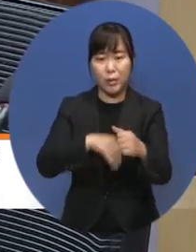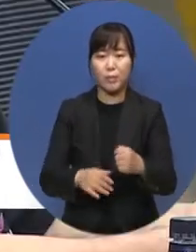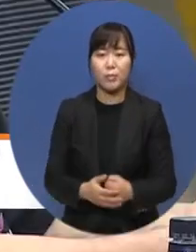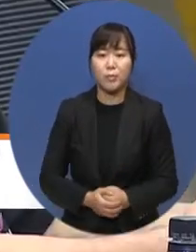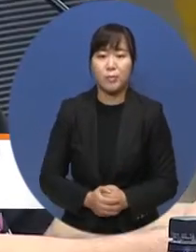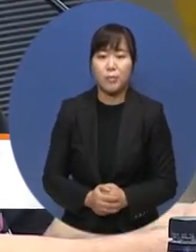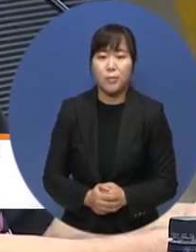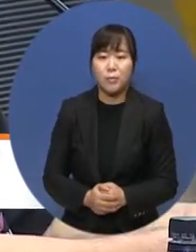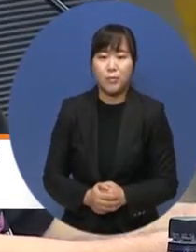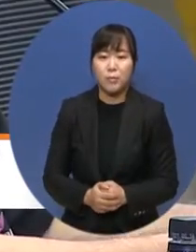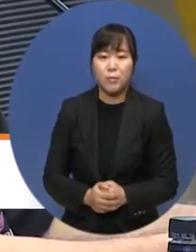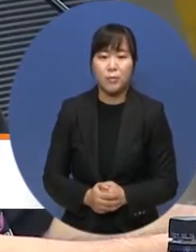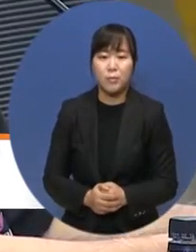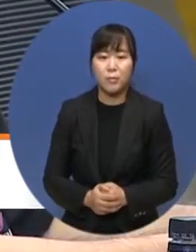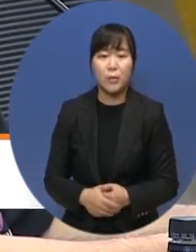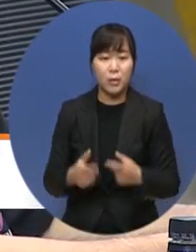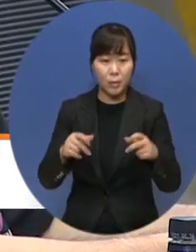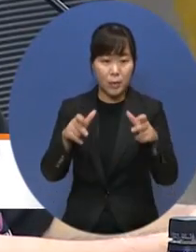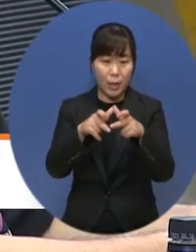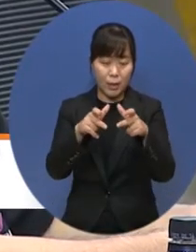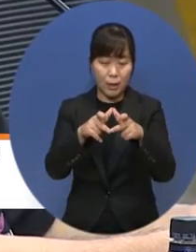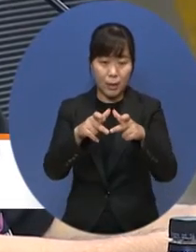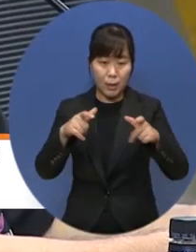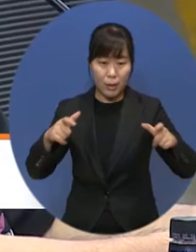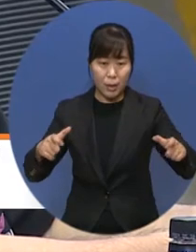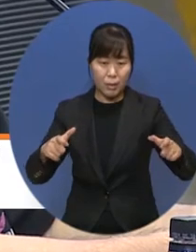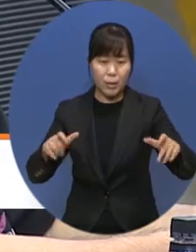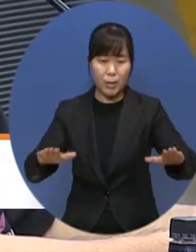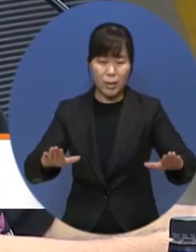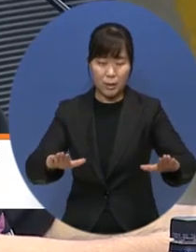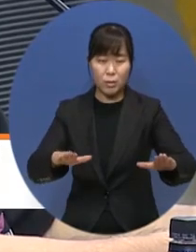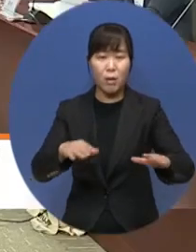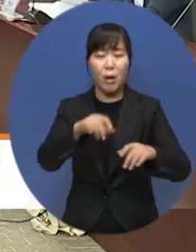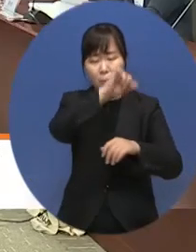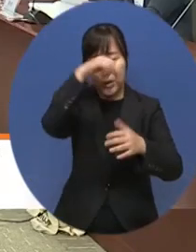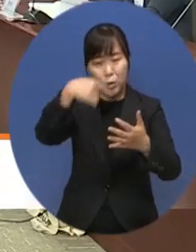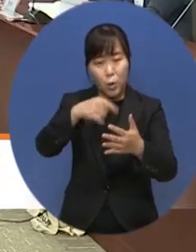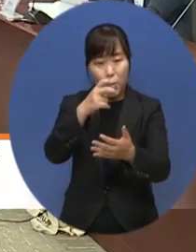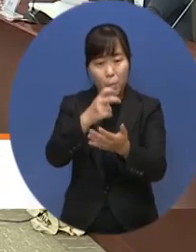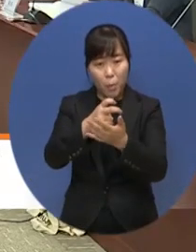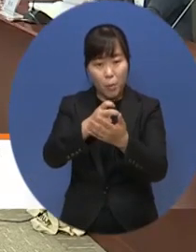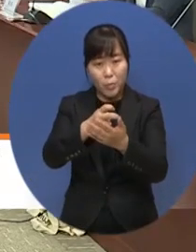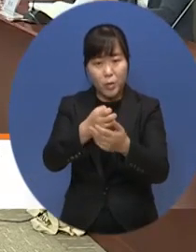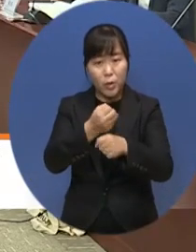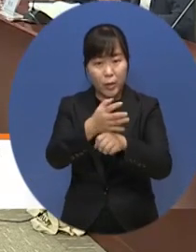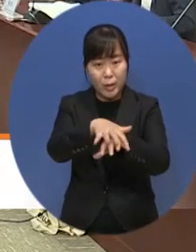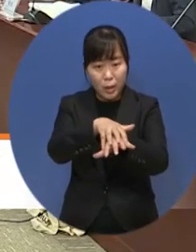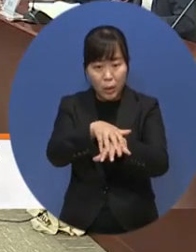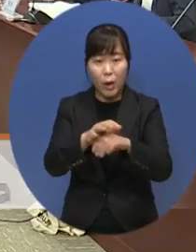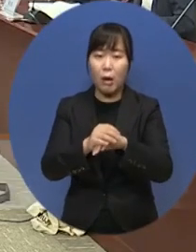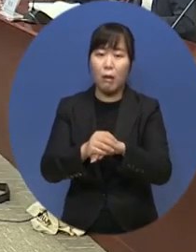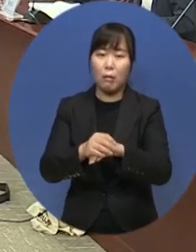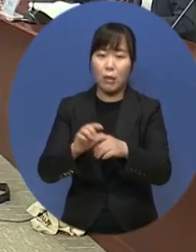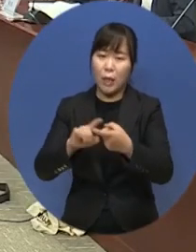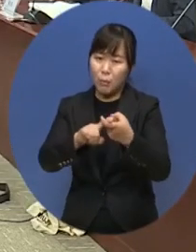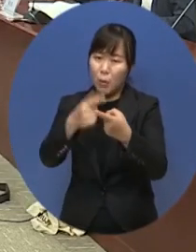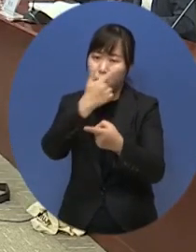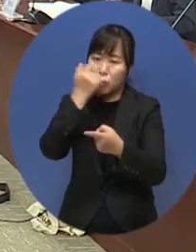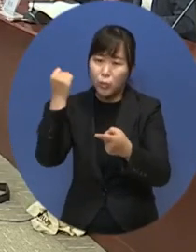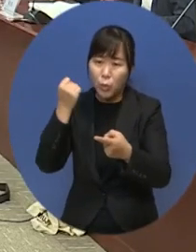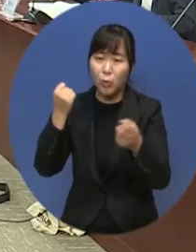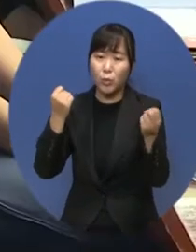상황입니다. 이에 장애계는 현행 평생교육법의 전달 체계와 인프라 부족 문제 등을 지적하는